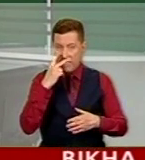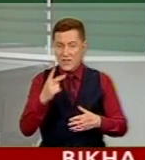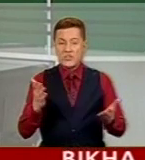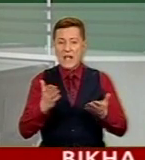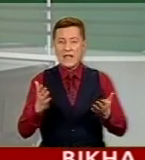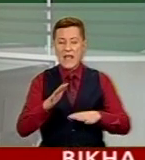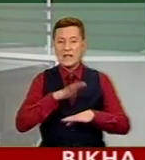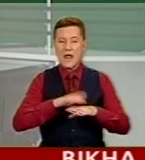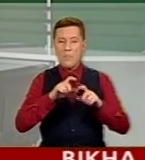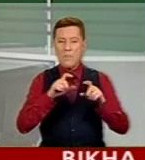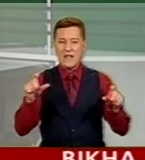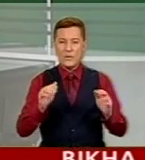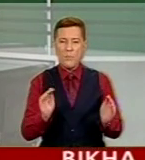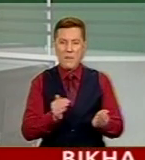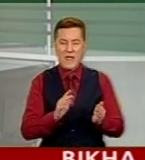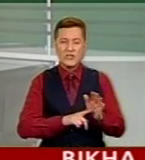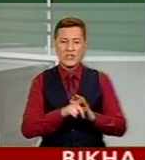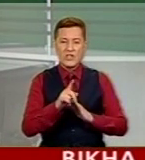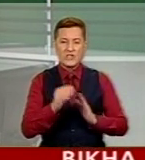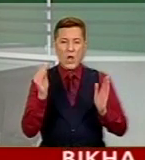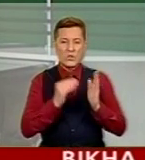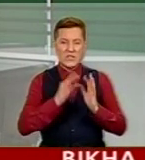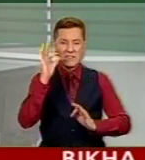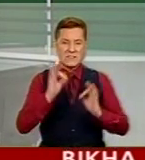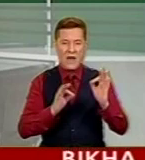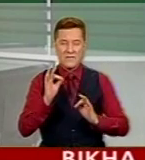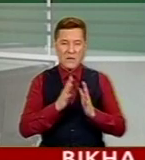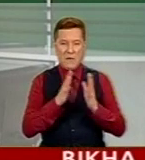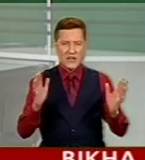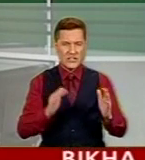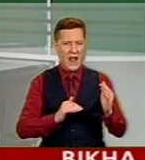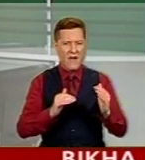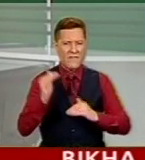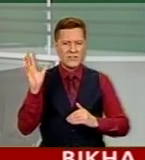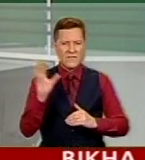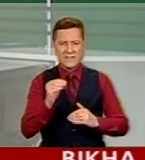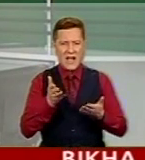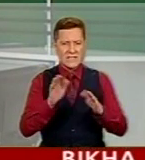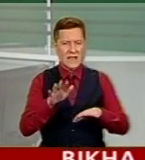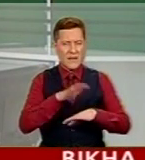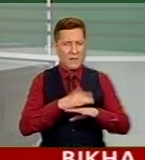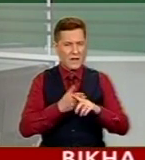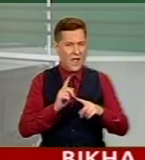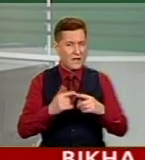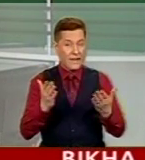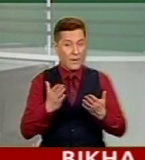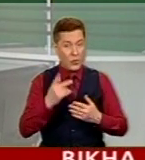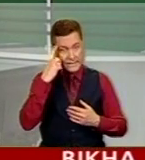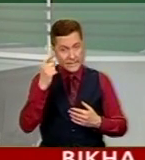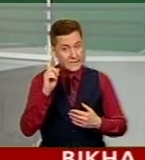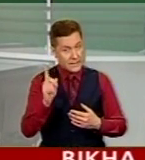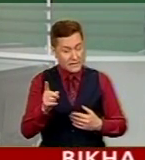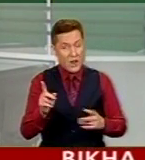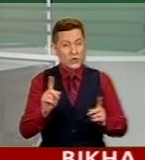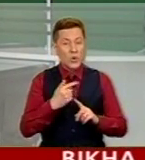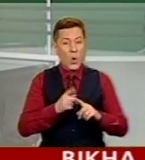банки помельче начинают ставки, скажем, ставить выше всех остальных банков, это, ну, некий сигнал о том, что у